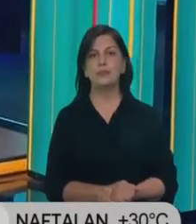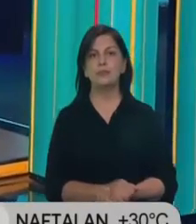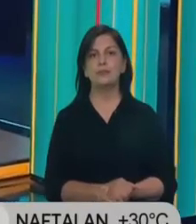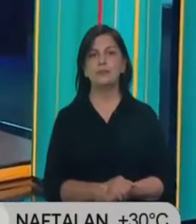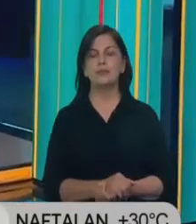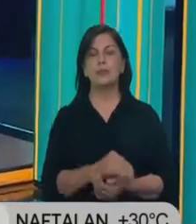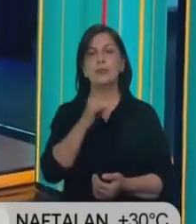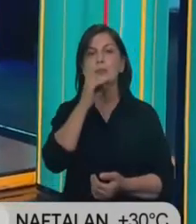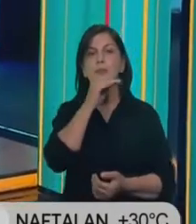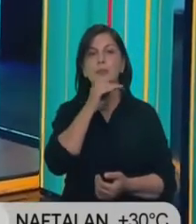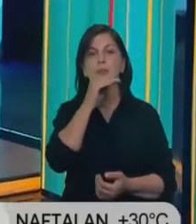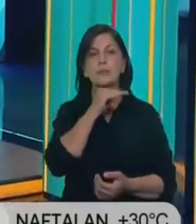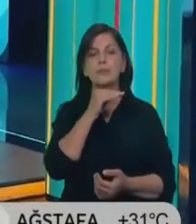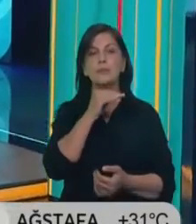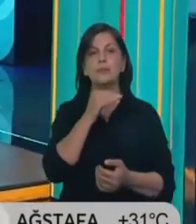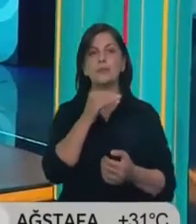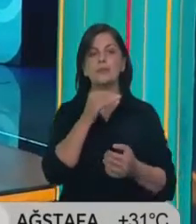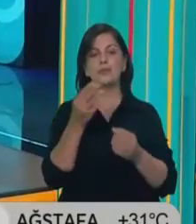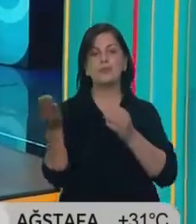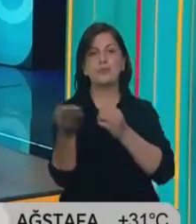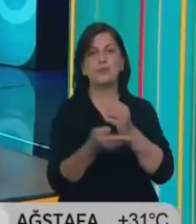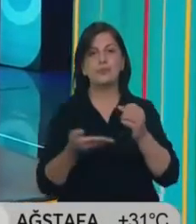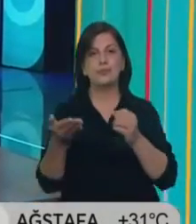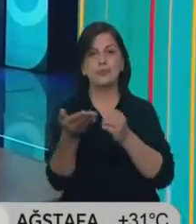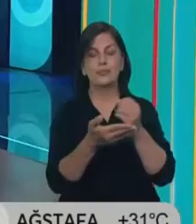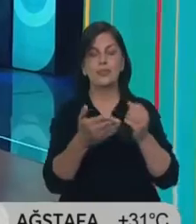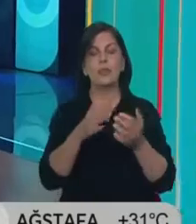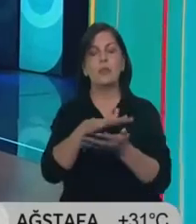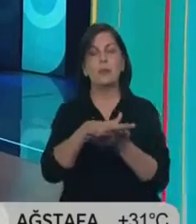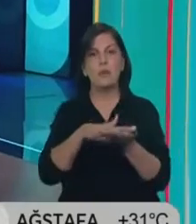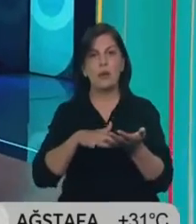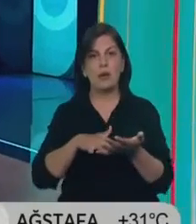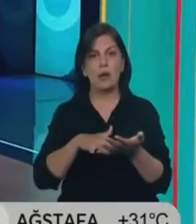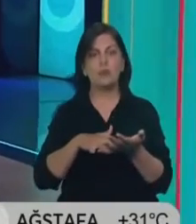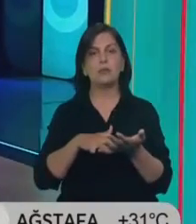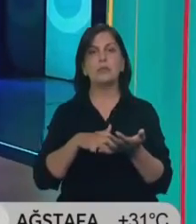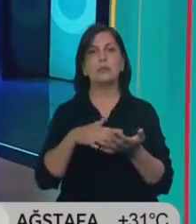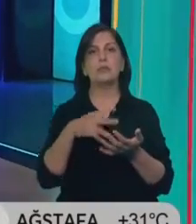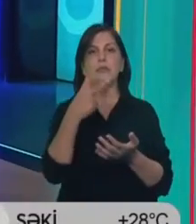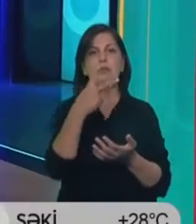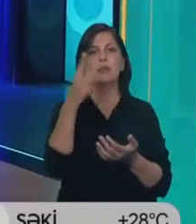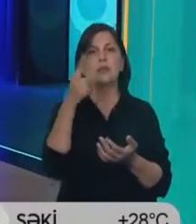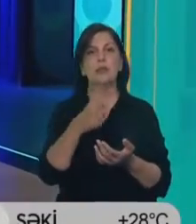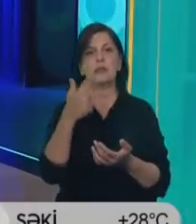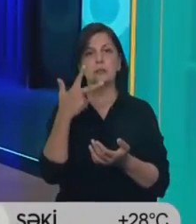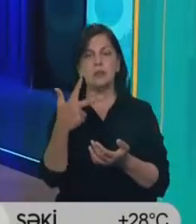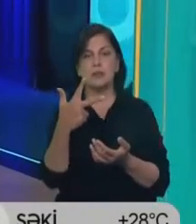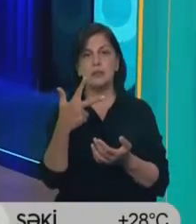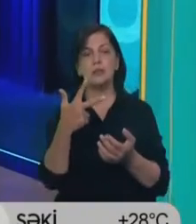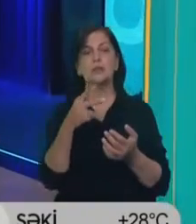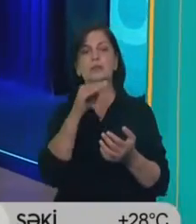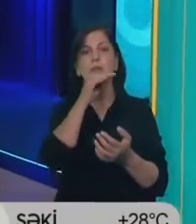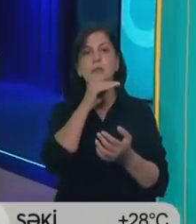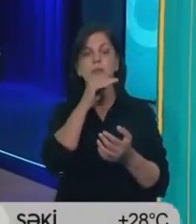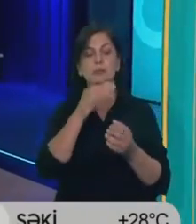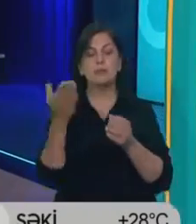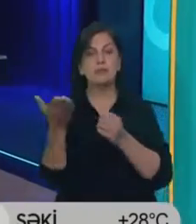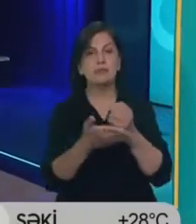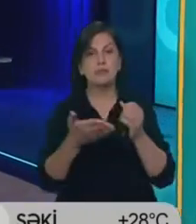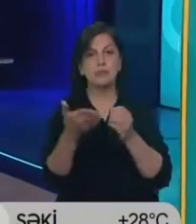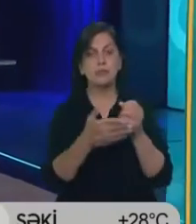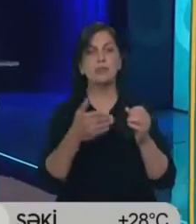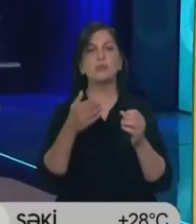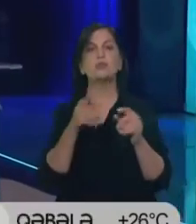Taxıl sahələrində biçim prosesi davam edir. Artıq ölkə üzrə taxıl sahələrinin 3/2 hissəsində biçin yekunlaşıb. Taxıl üzrə